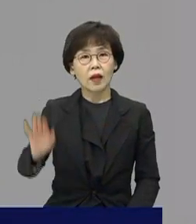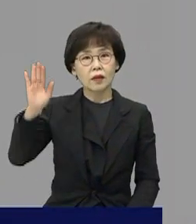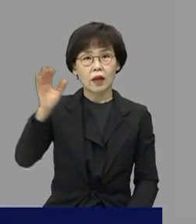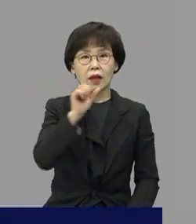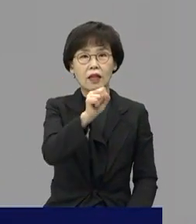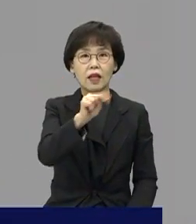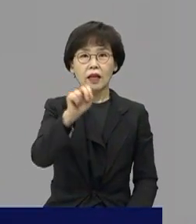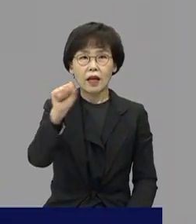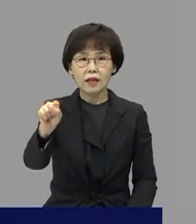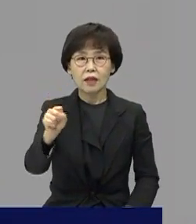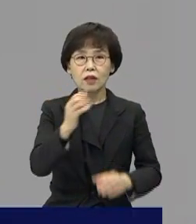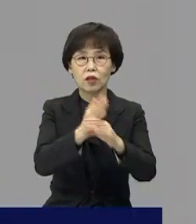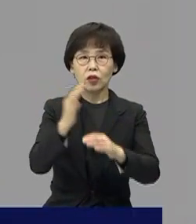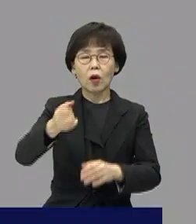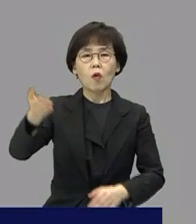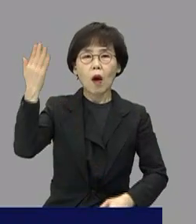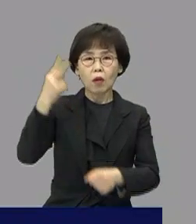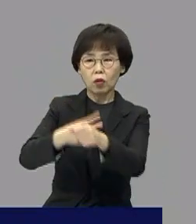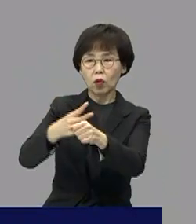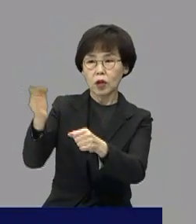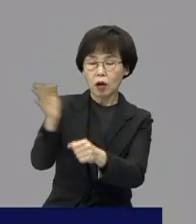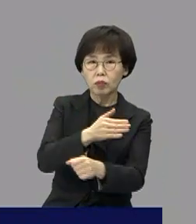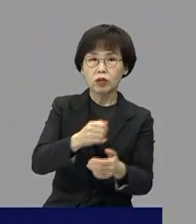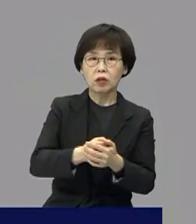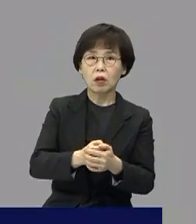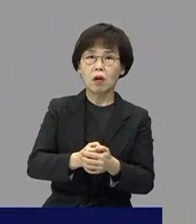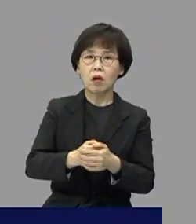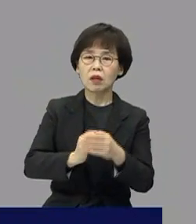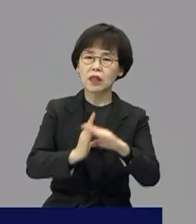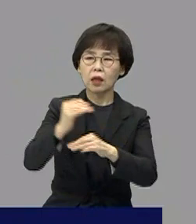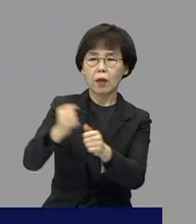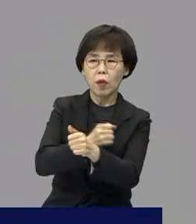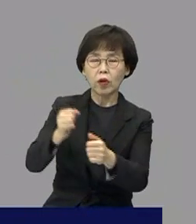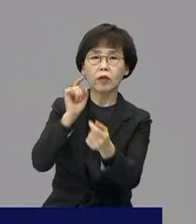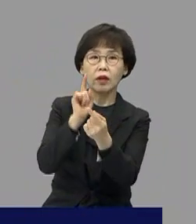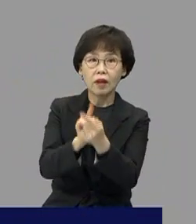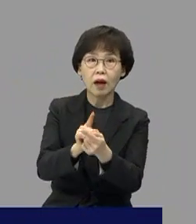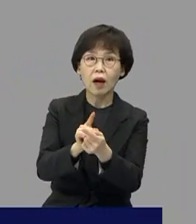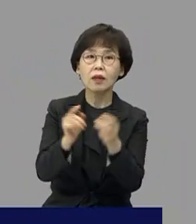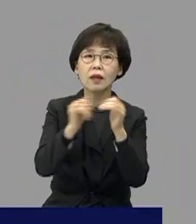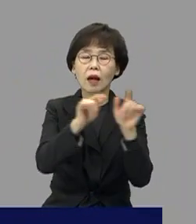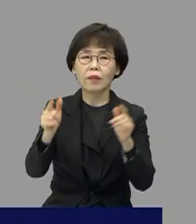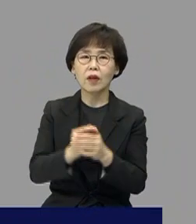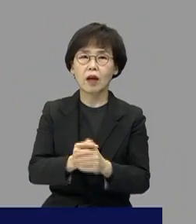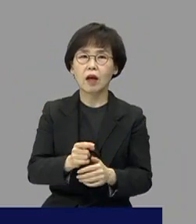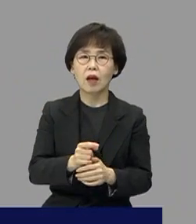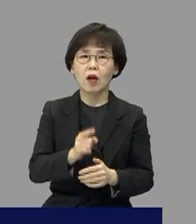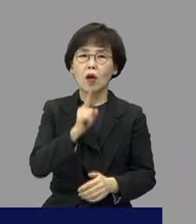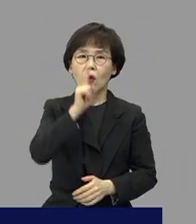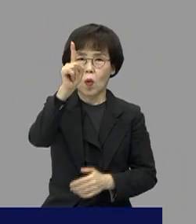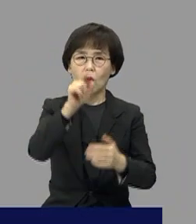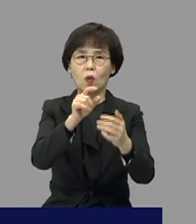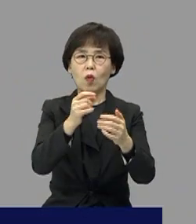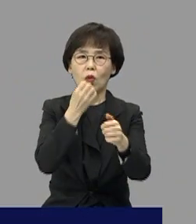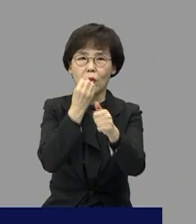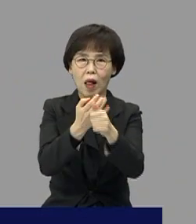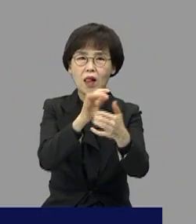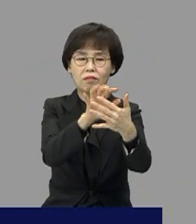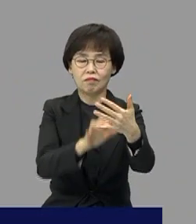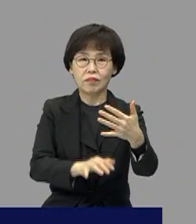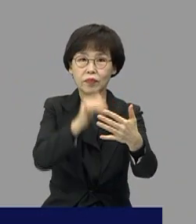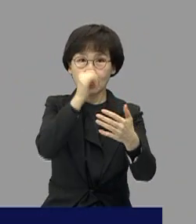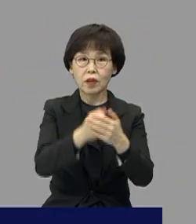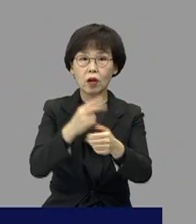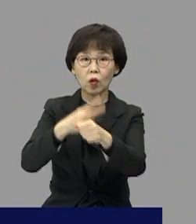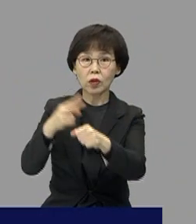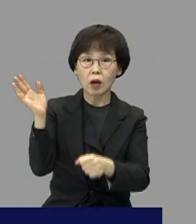최근 온라인 커뮤니티를 중심으로 과거 교사로부터 부당하거나 지나친 폭력을 당한 사람들의 고발 게시글이 올라오고 있습니다.